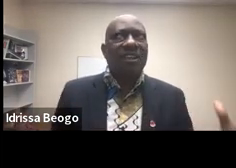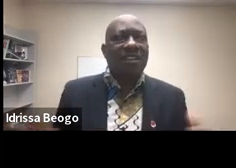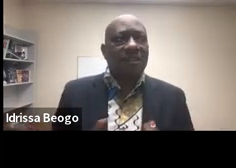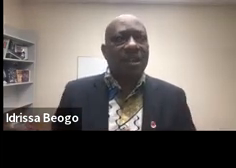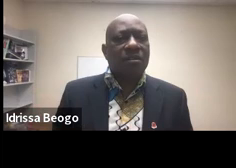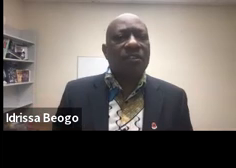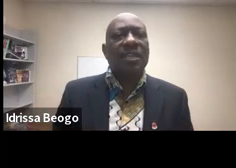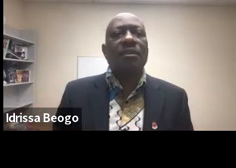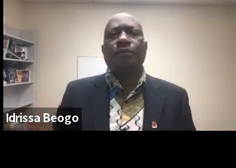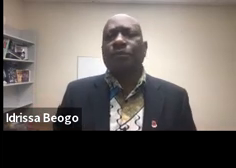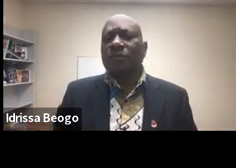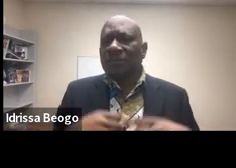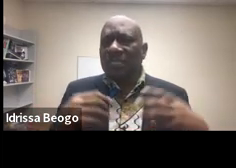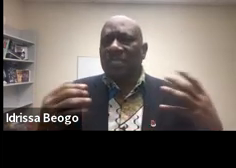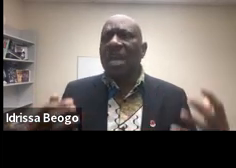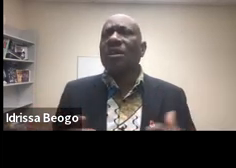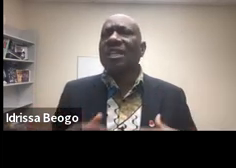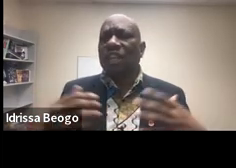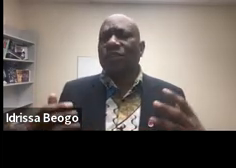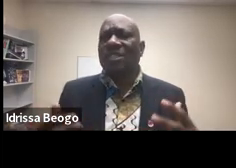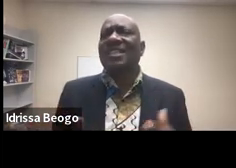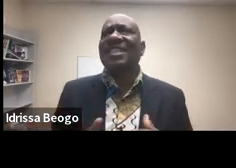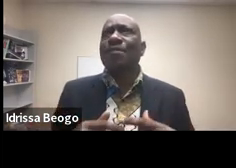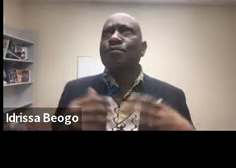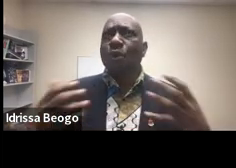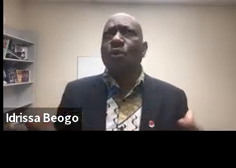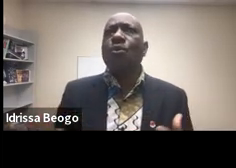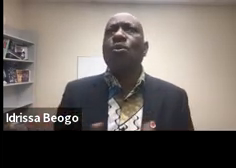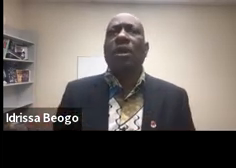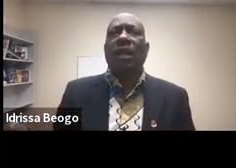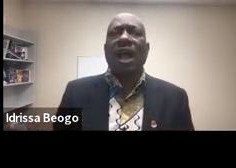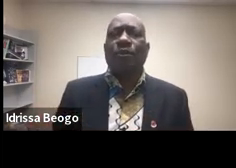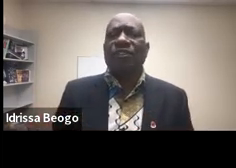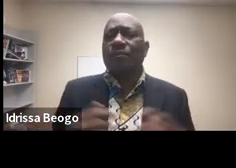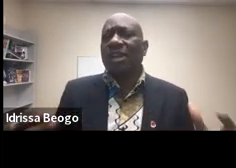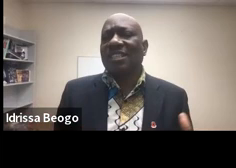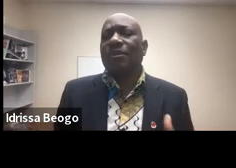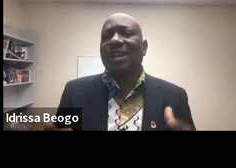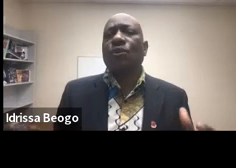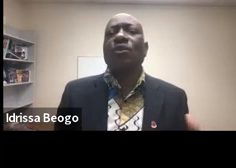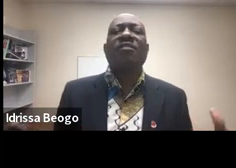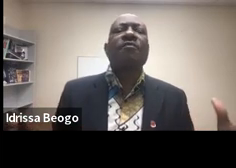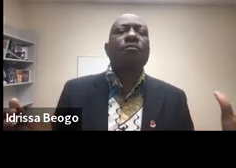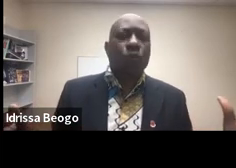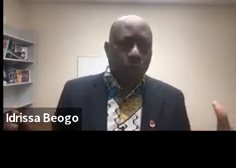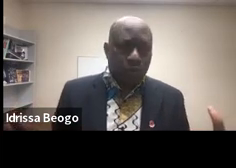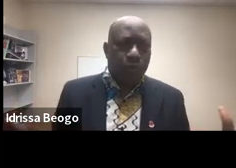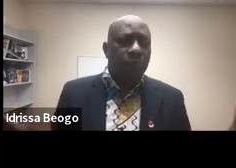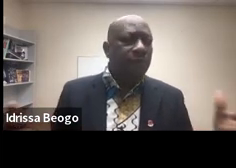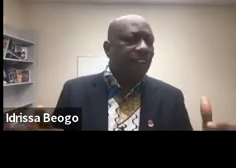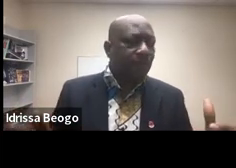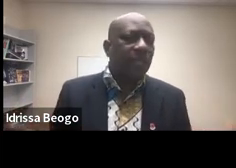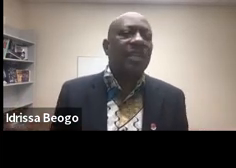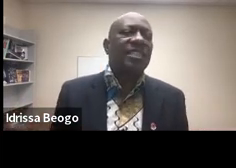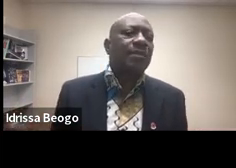compte qu'avec l'avènement de la COVID, alors l'isolement social s'est beaucoup approfondi pour la simple raison qu'on avait grosso